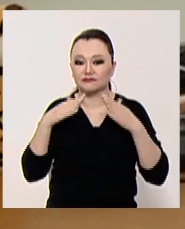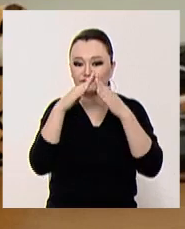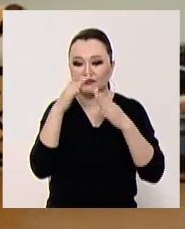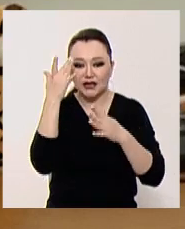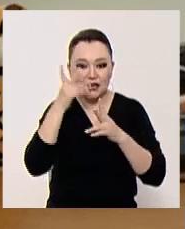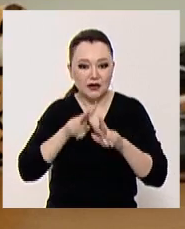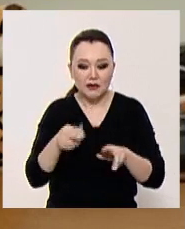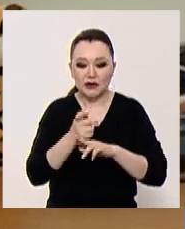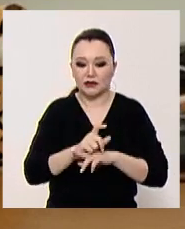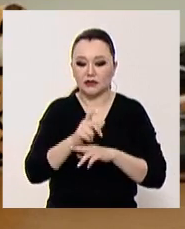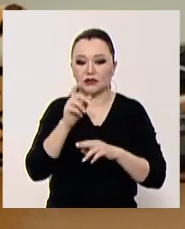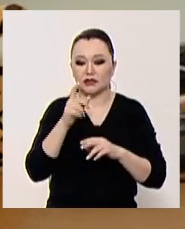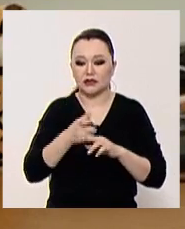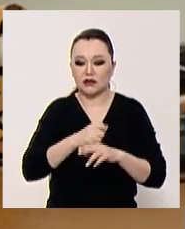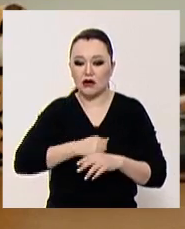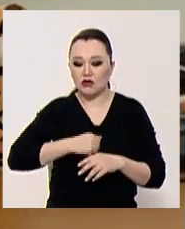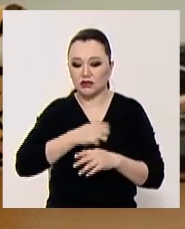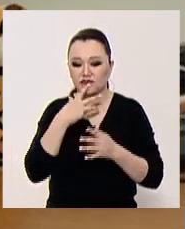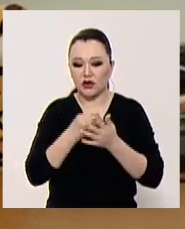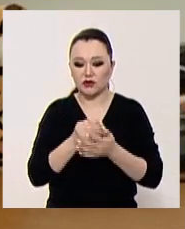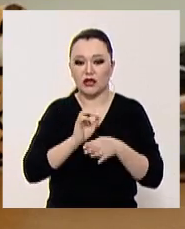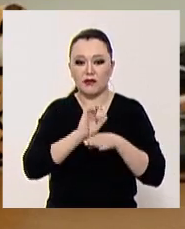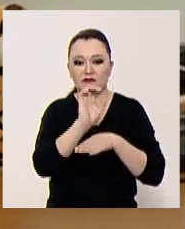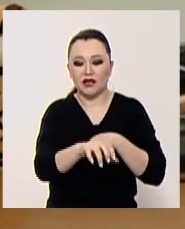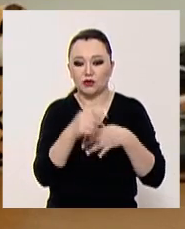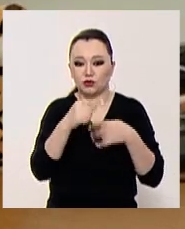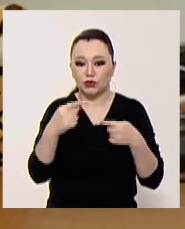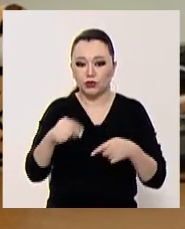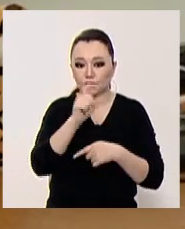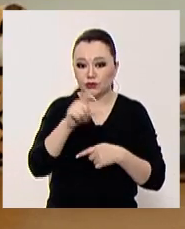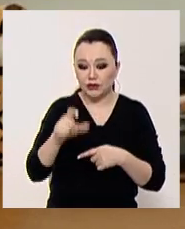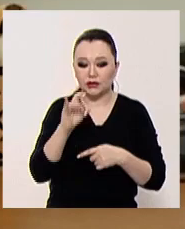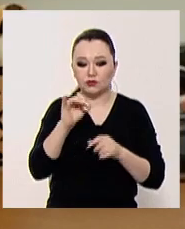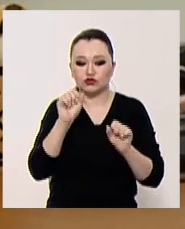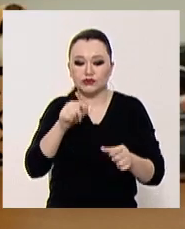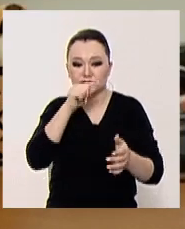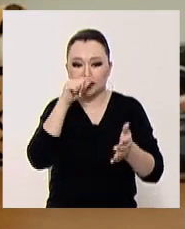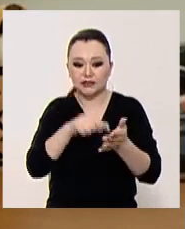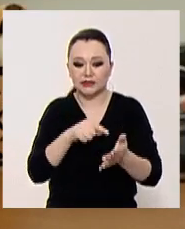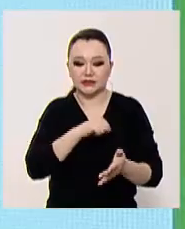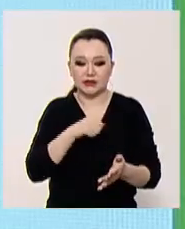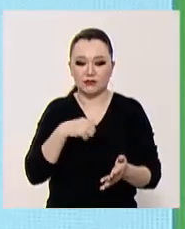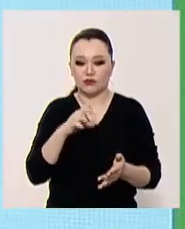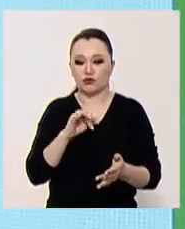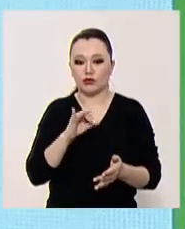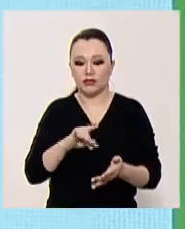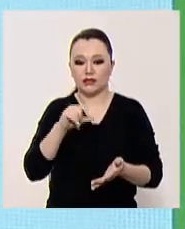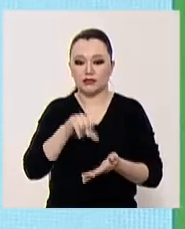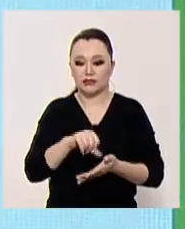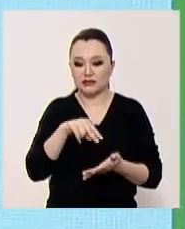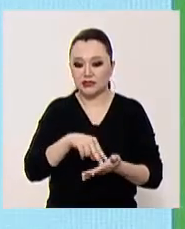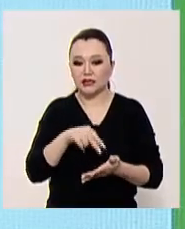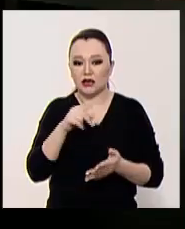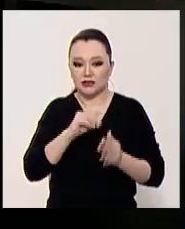потом эту агрессию свою, да, направляет на других и может, кстати, тоже стать сам потом буллером. Да. Кто-то отреагирует,